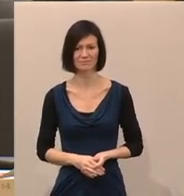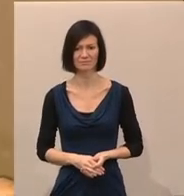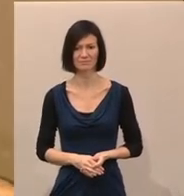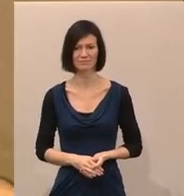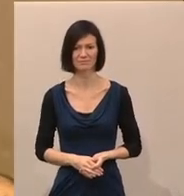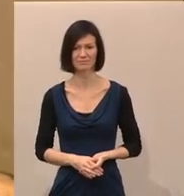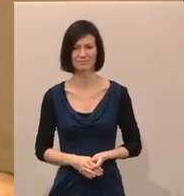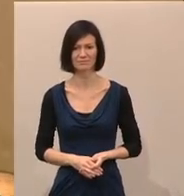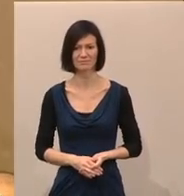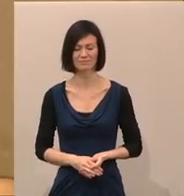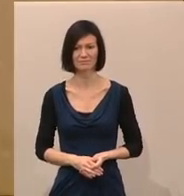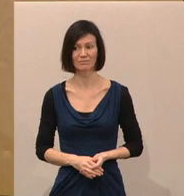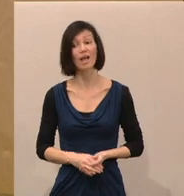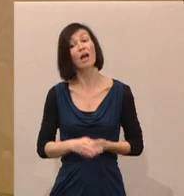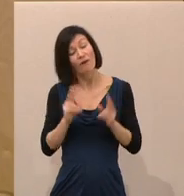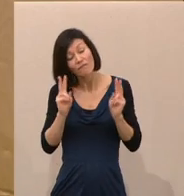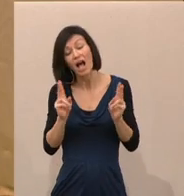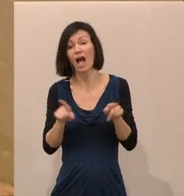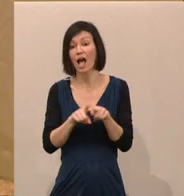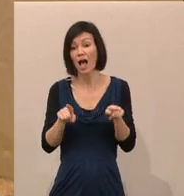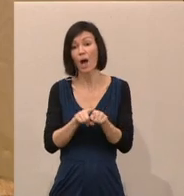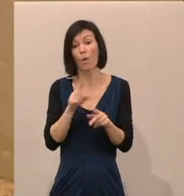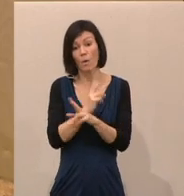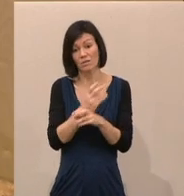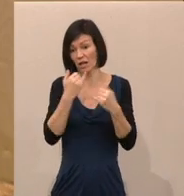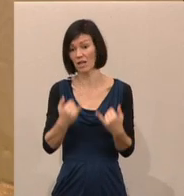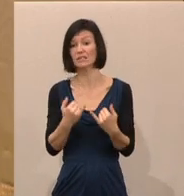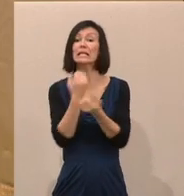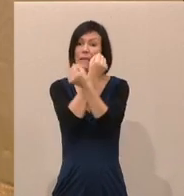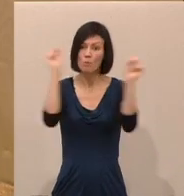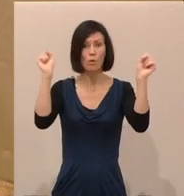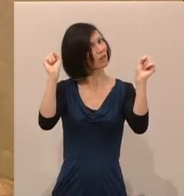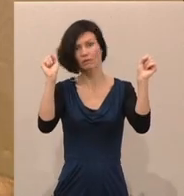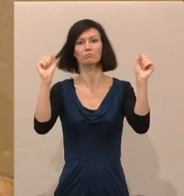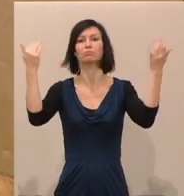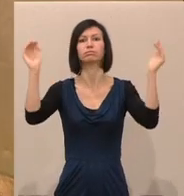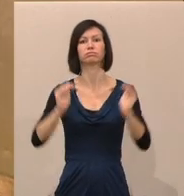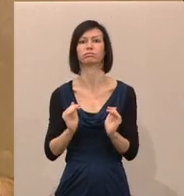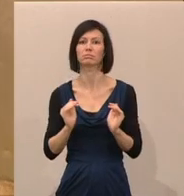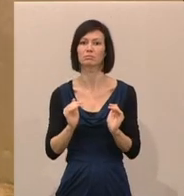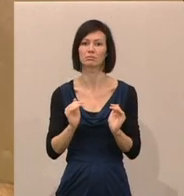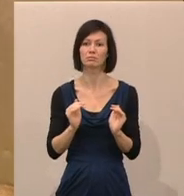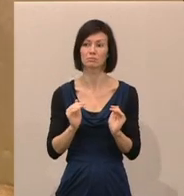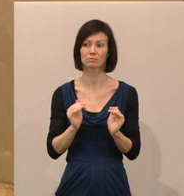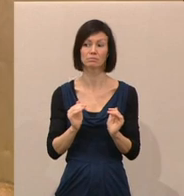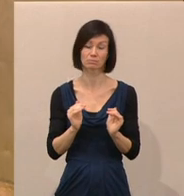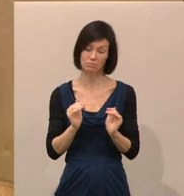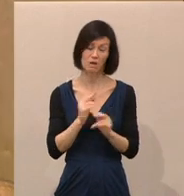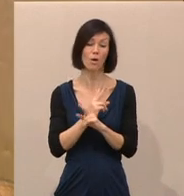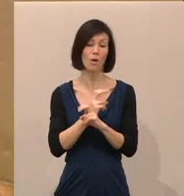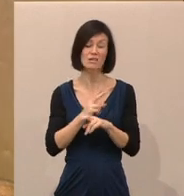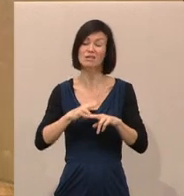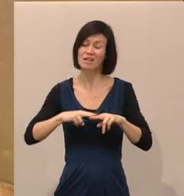Und Sie haben dieses Land undemokratischer gemacht. Dieser österreichische Nationalrat,